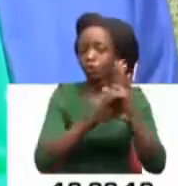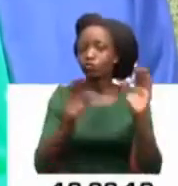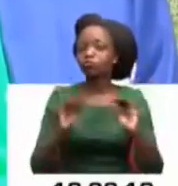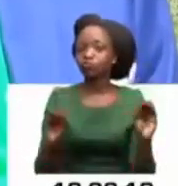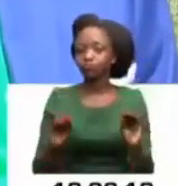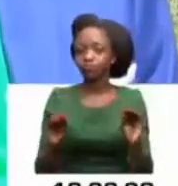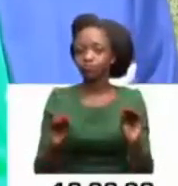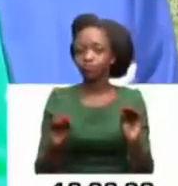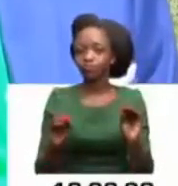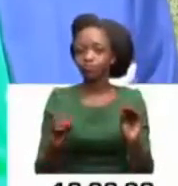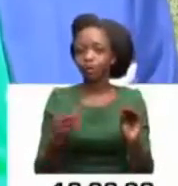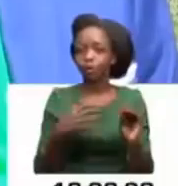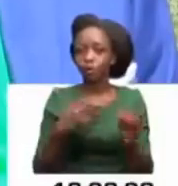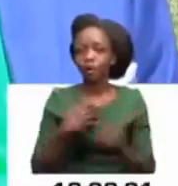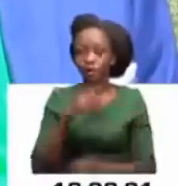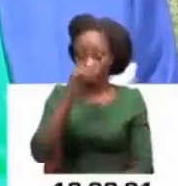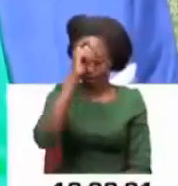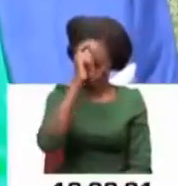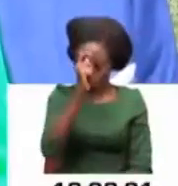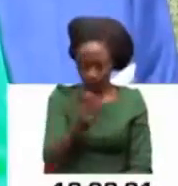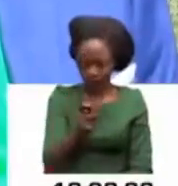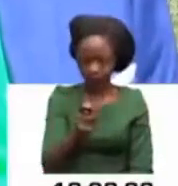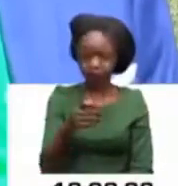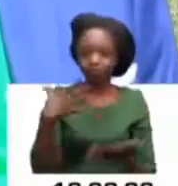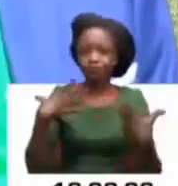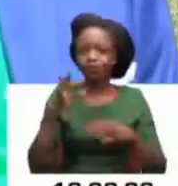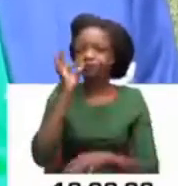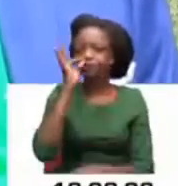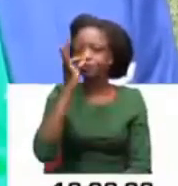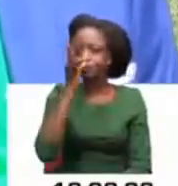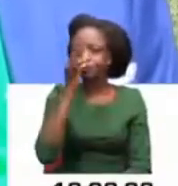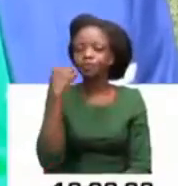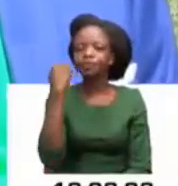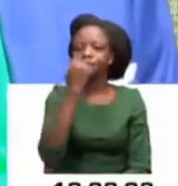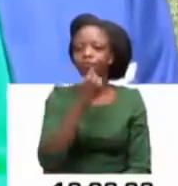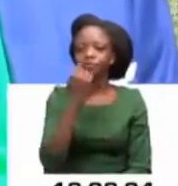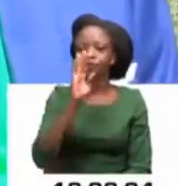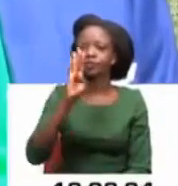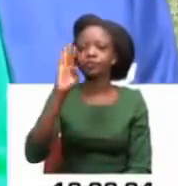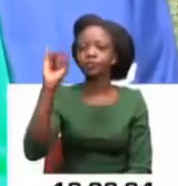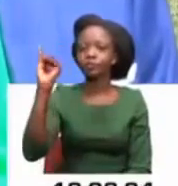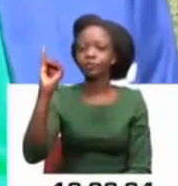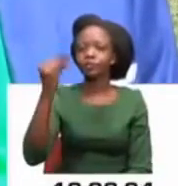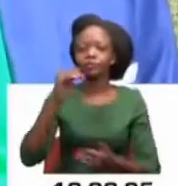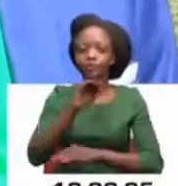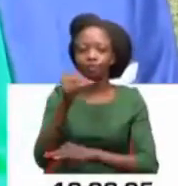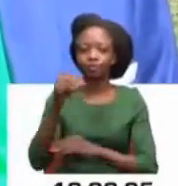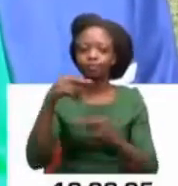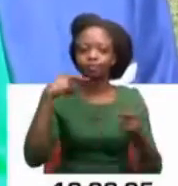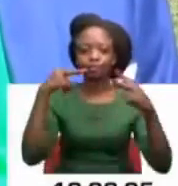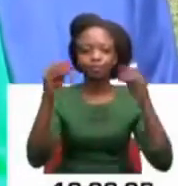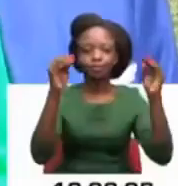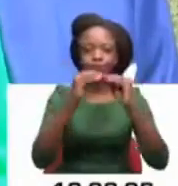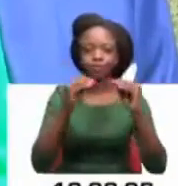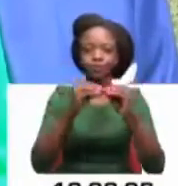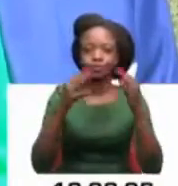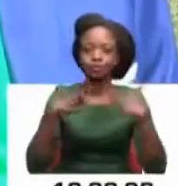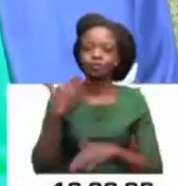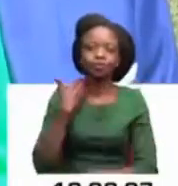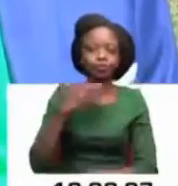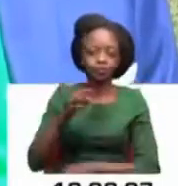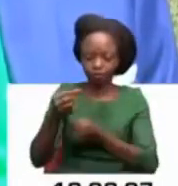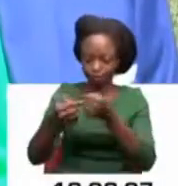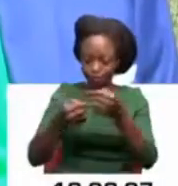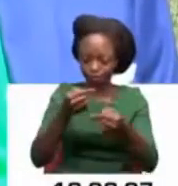ndiyo tunatoa kofia kwa watu wa Nyeri wale walikuwa kwa BBI town hall meeting. Wale walikataa